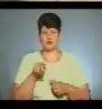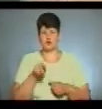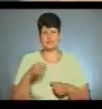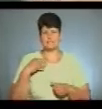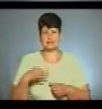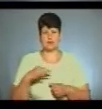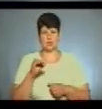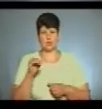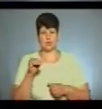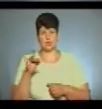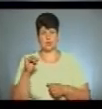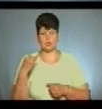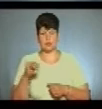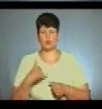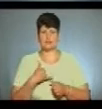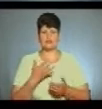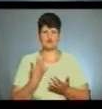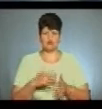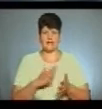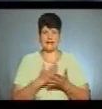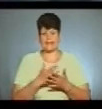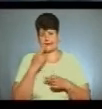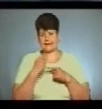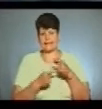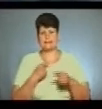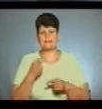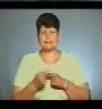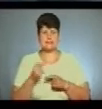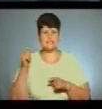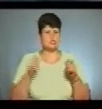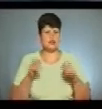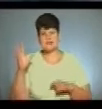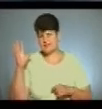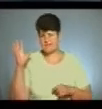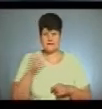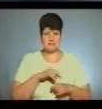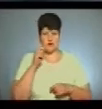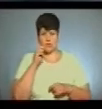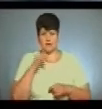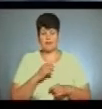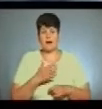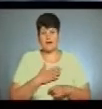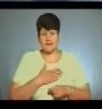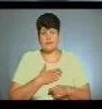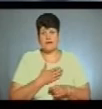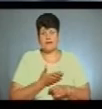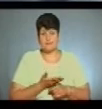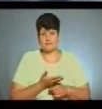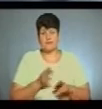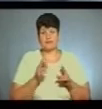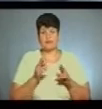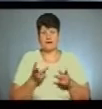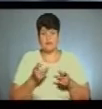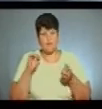Юрій. У нас вже є традиція, тому що з'їжджається вся Україна. Ну, а я, як, скажімо,